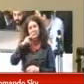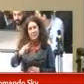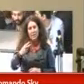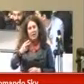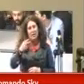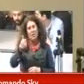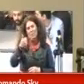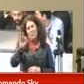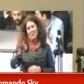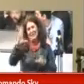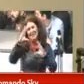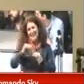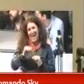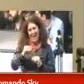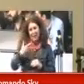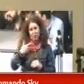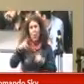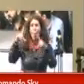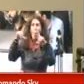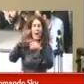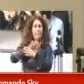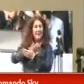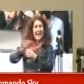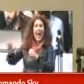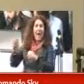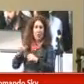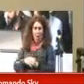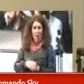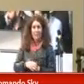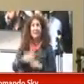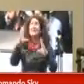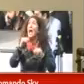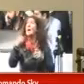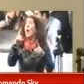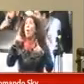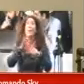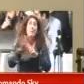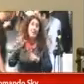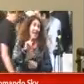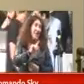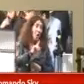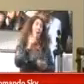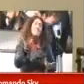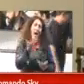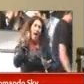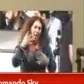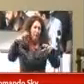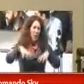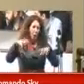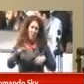una sera in cui c'era la luna piena. Stasera purtroppo non c'è la luna piena, però perlomeno non ha piovuto.